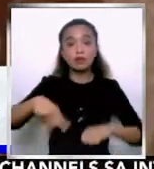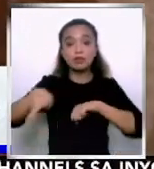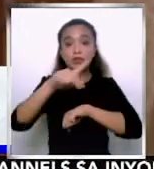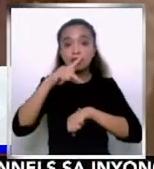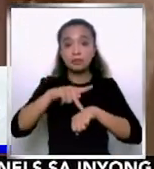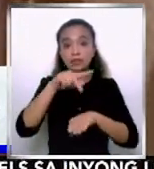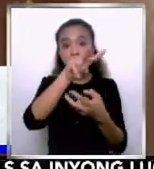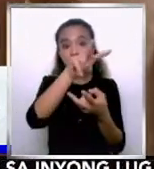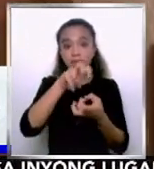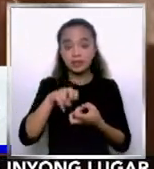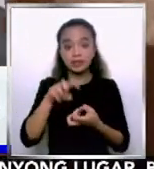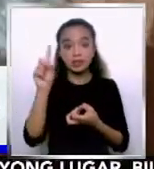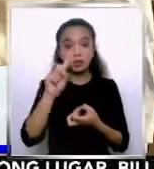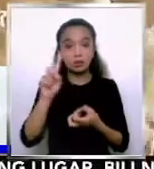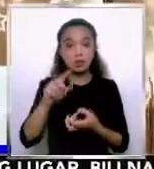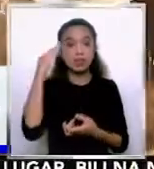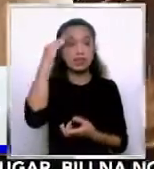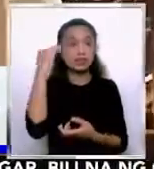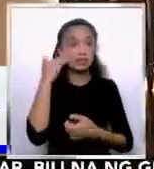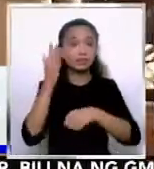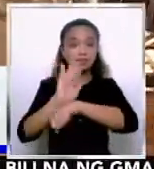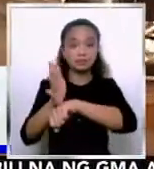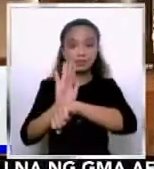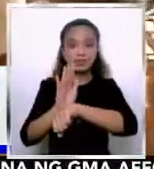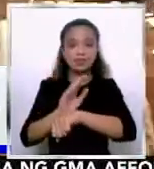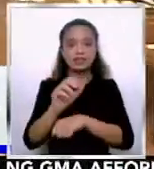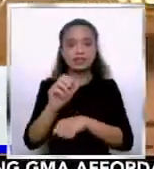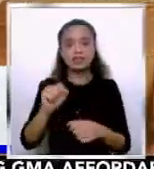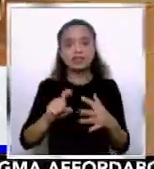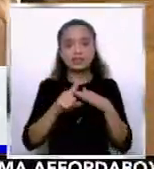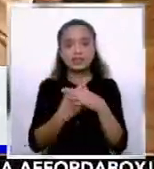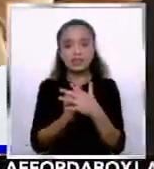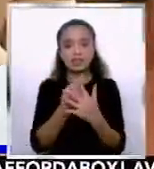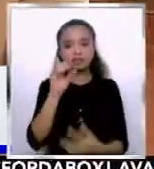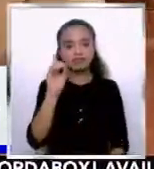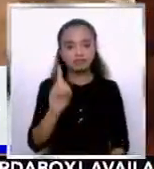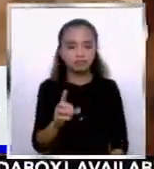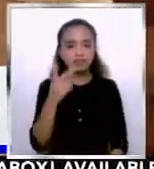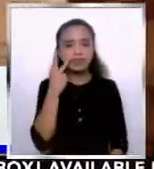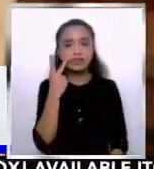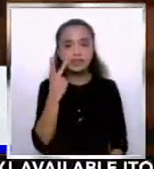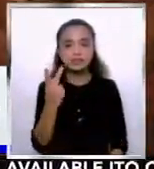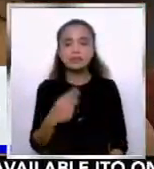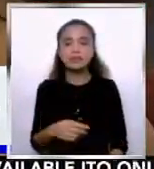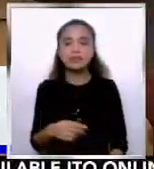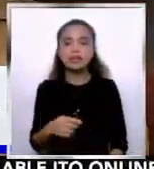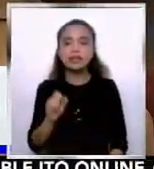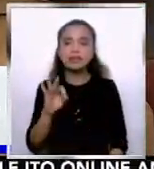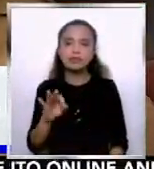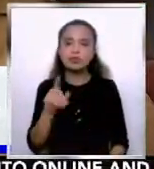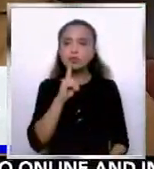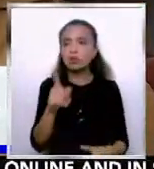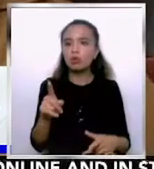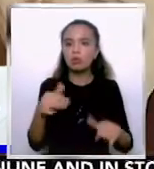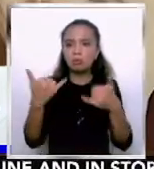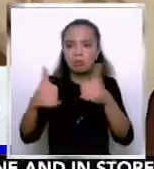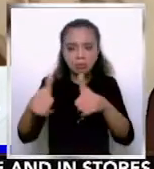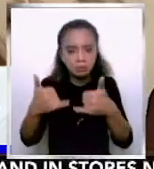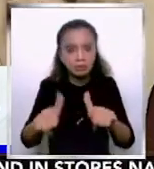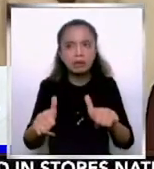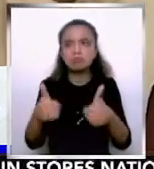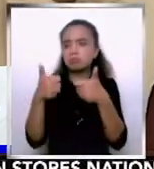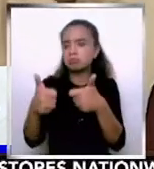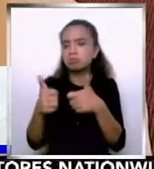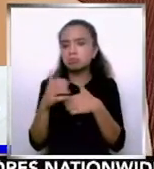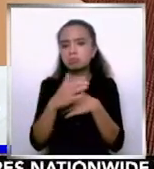ng hit Korean series na Startup. He's fun to be around pag nasa set. He's very playful and siguro kasi matagal niya na